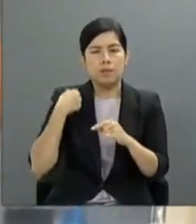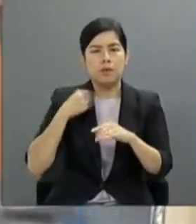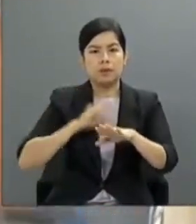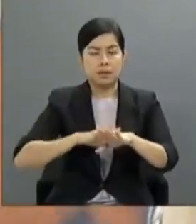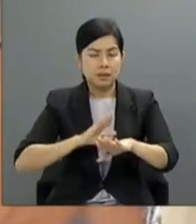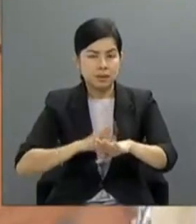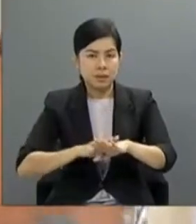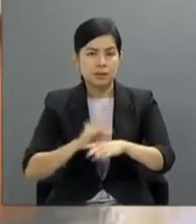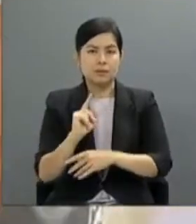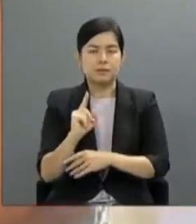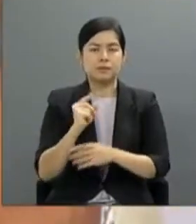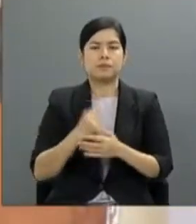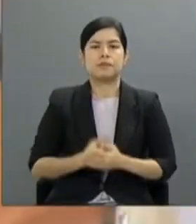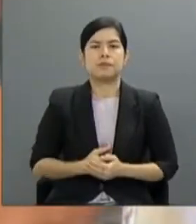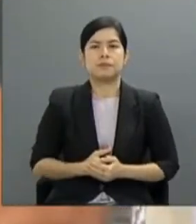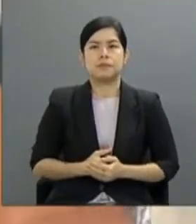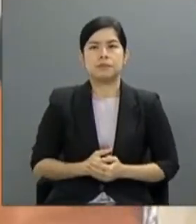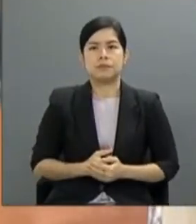ใช้งาน